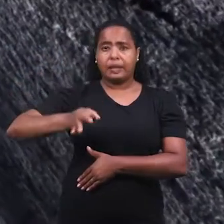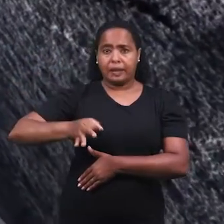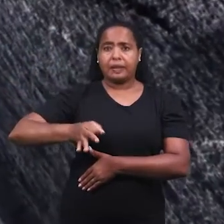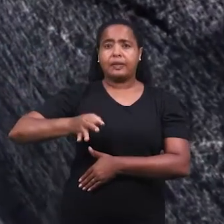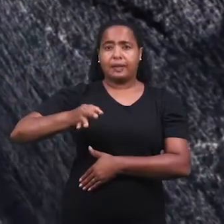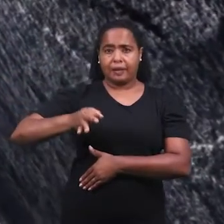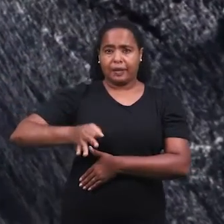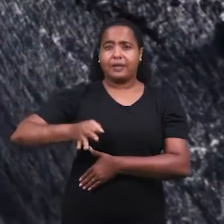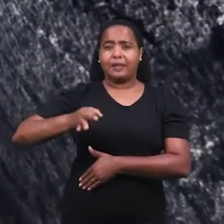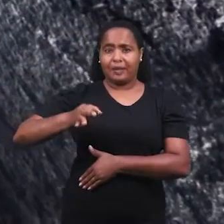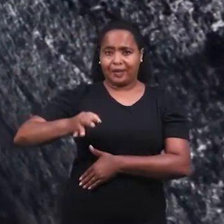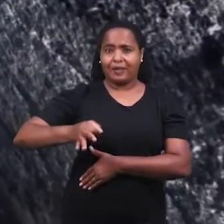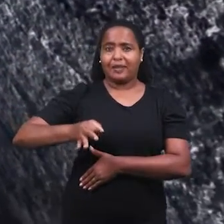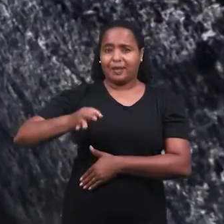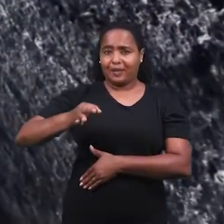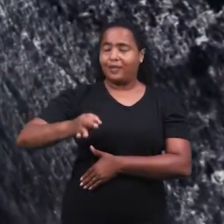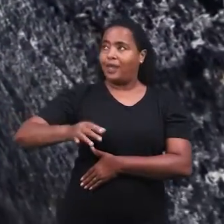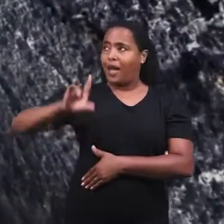всезнающий,